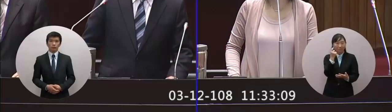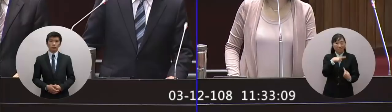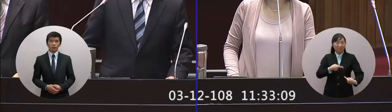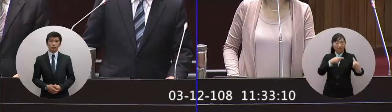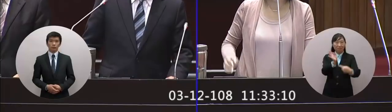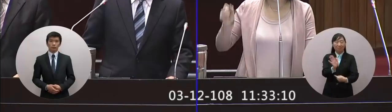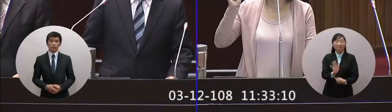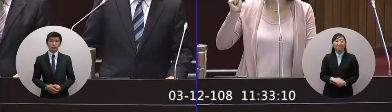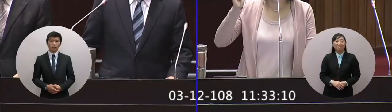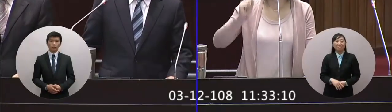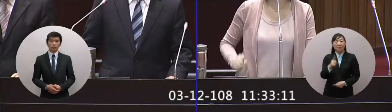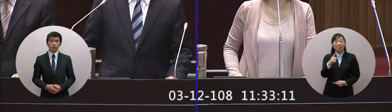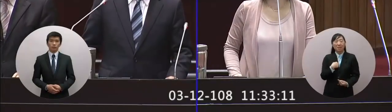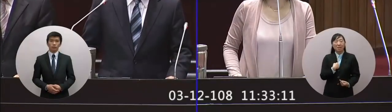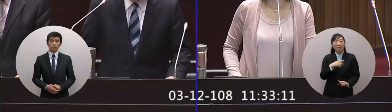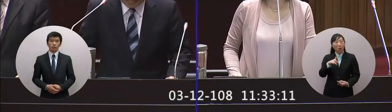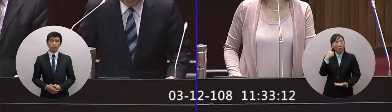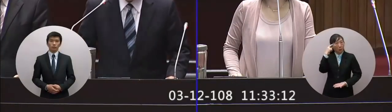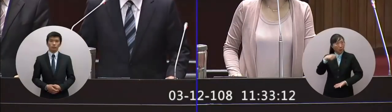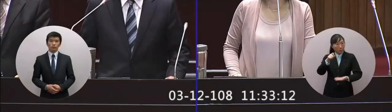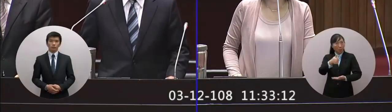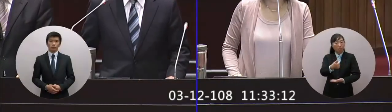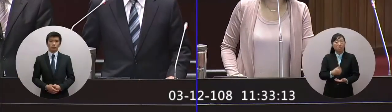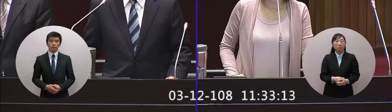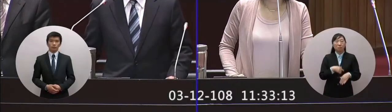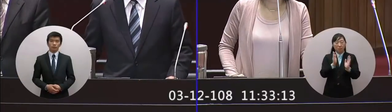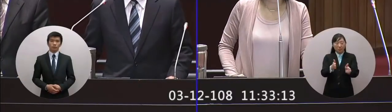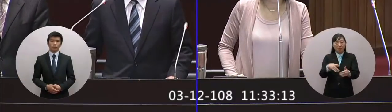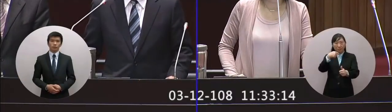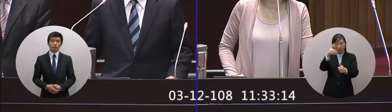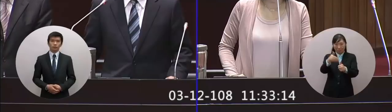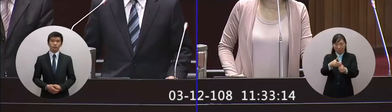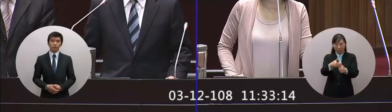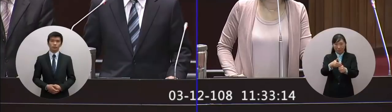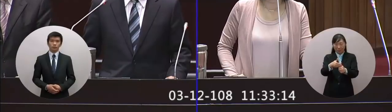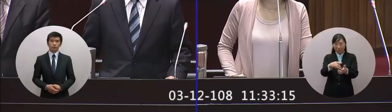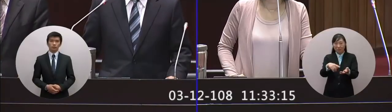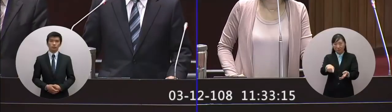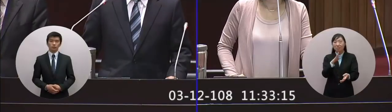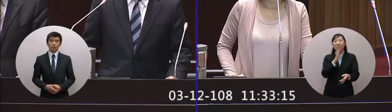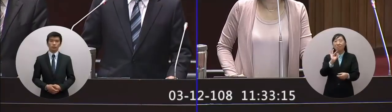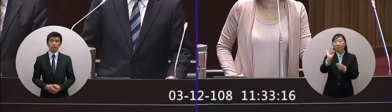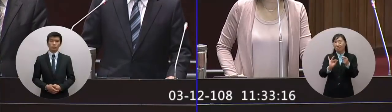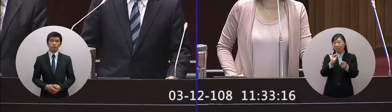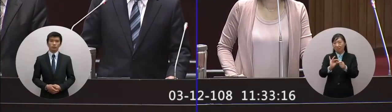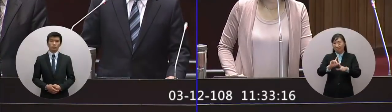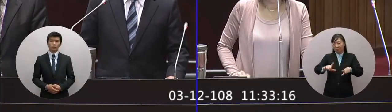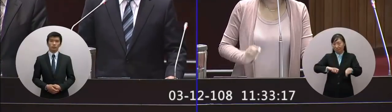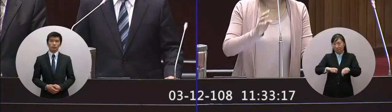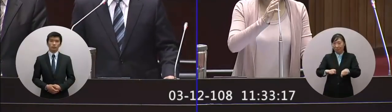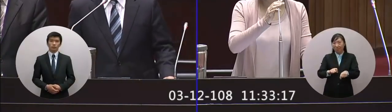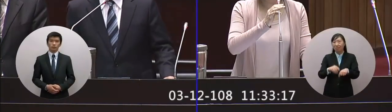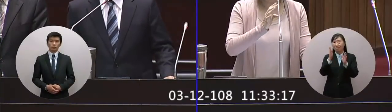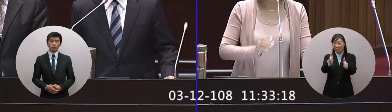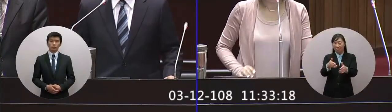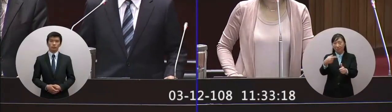水，多一点建树？我们要为教育是百年大计，我们要为教